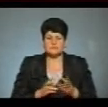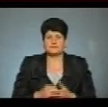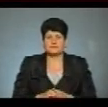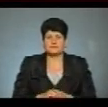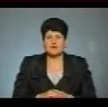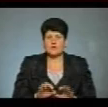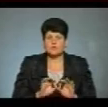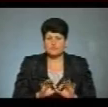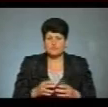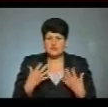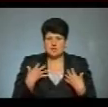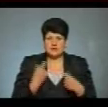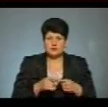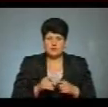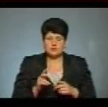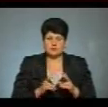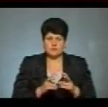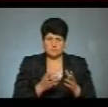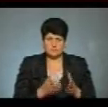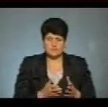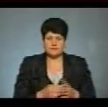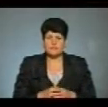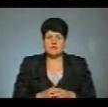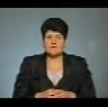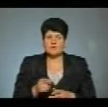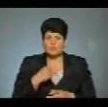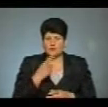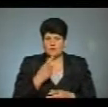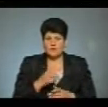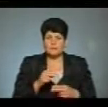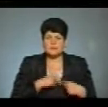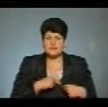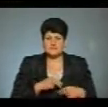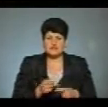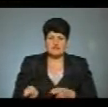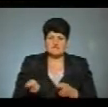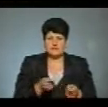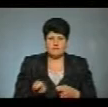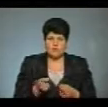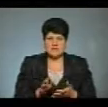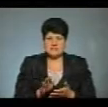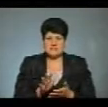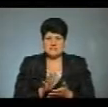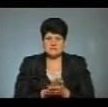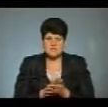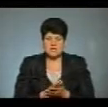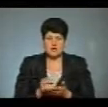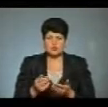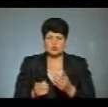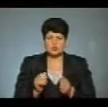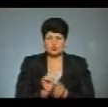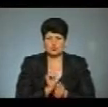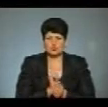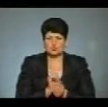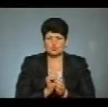служба», розповів начальник цього підприємства Сергій Тлумацький. За його словами, працівники вивозять сміття, прибирають суху траву та вирубують